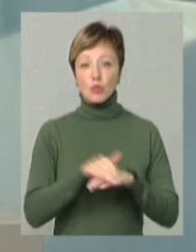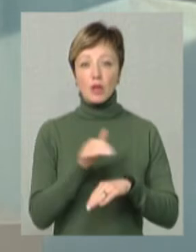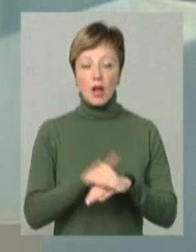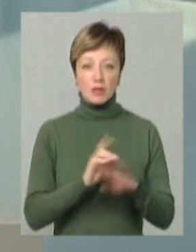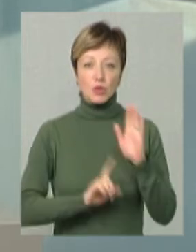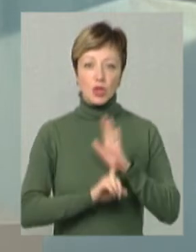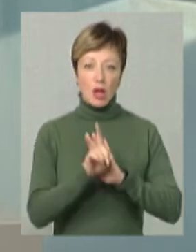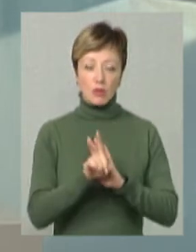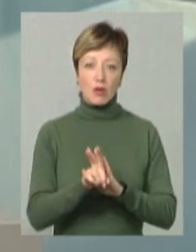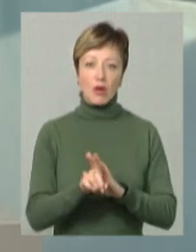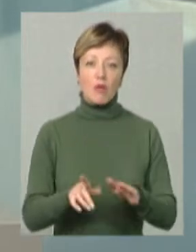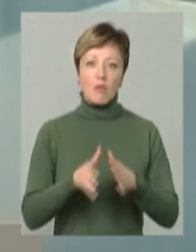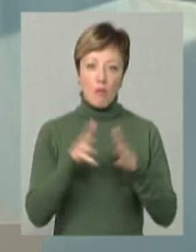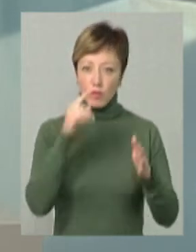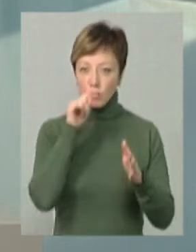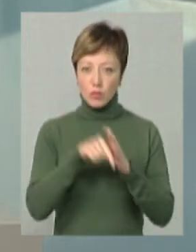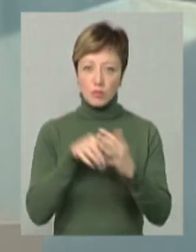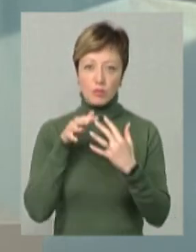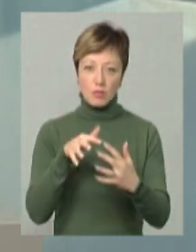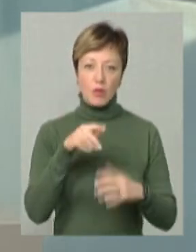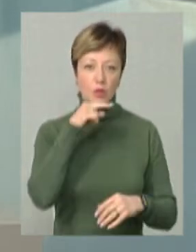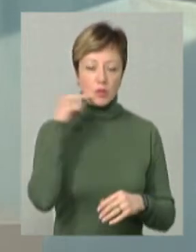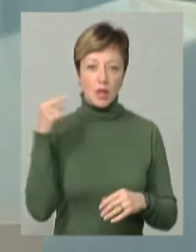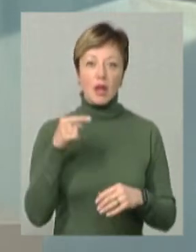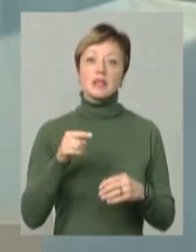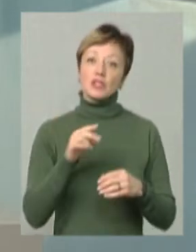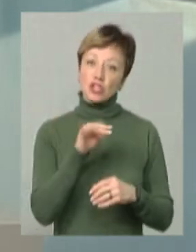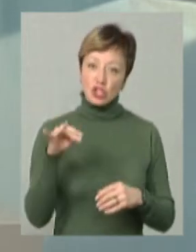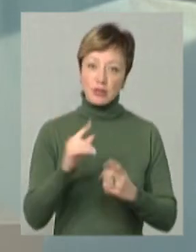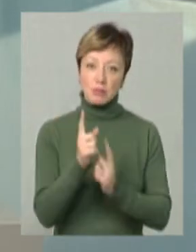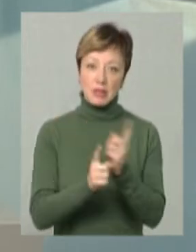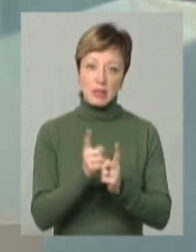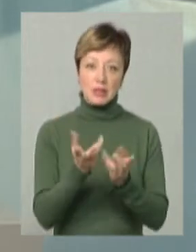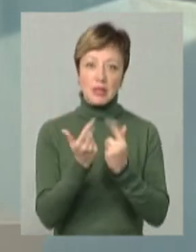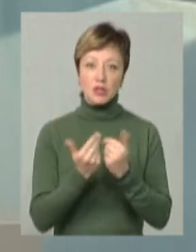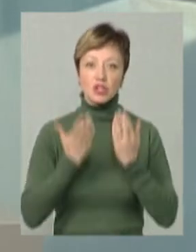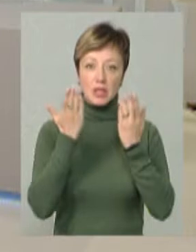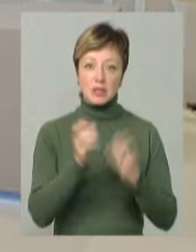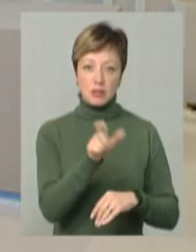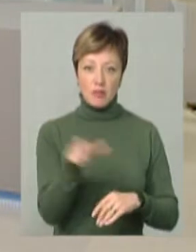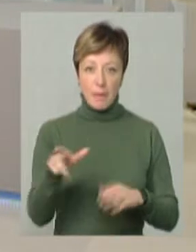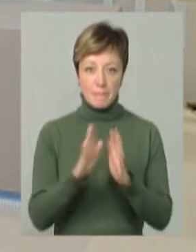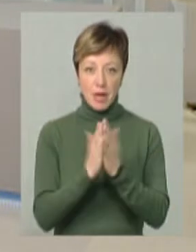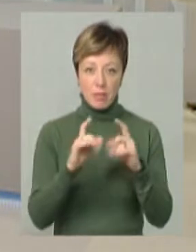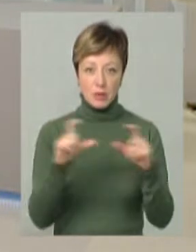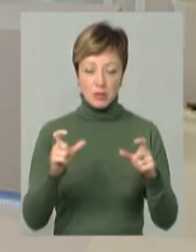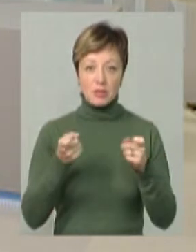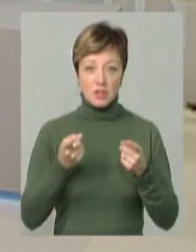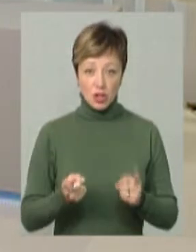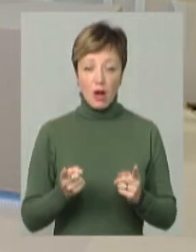з початку повномасштабного російського вторгнення, чи змінилася кількість читачів в бібліотеці?